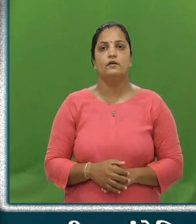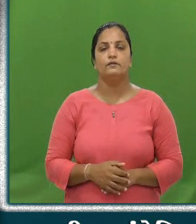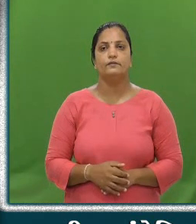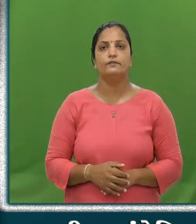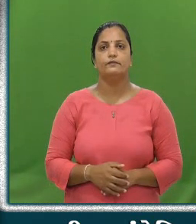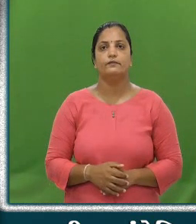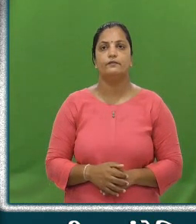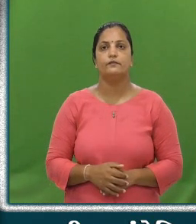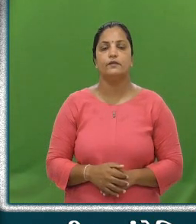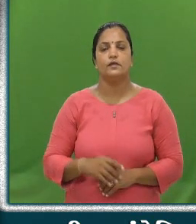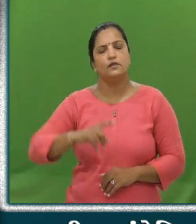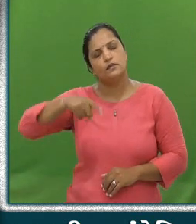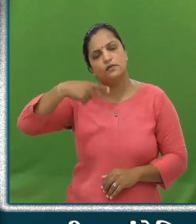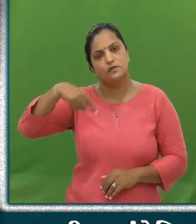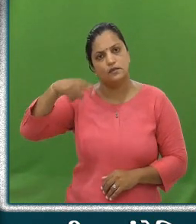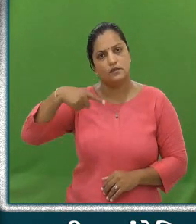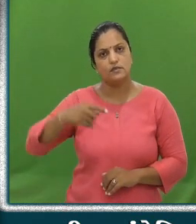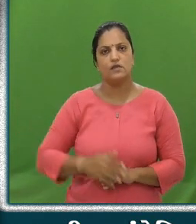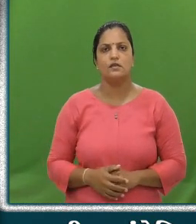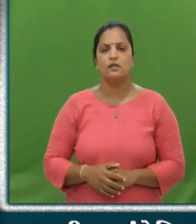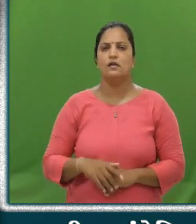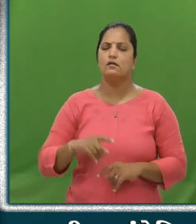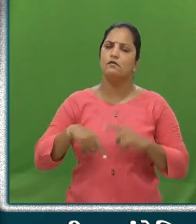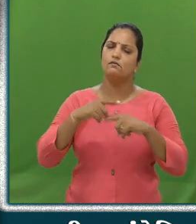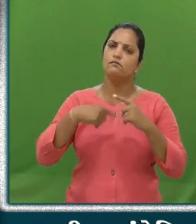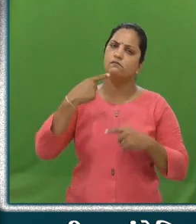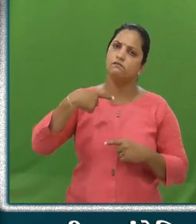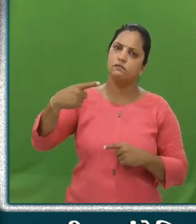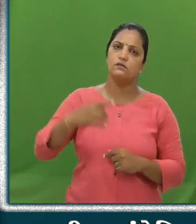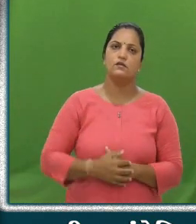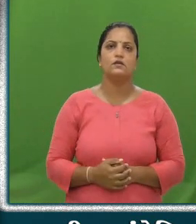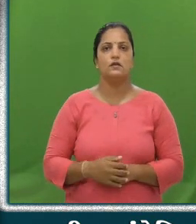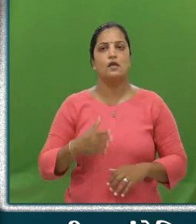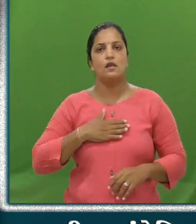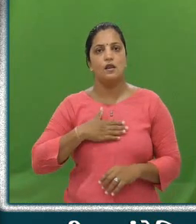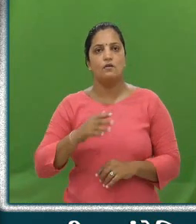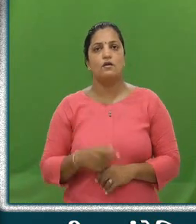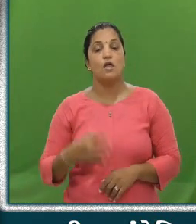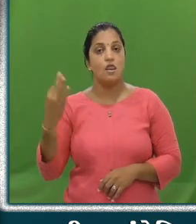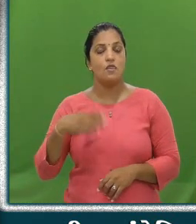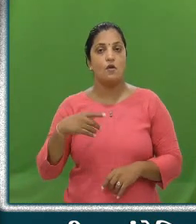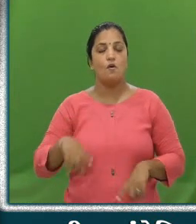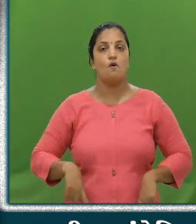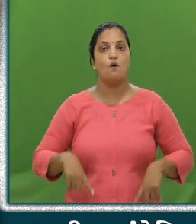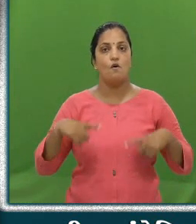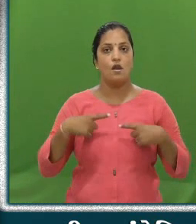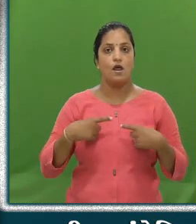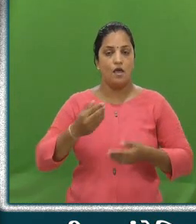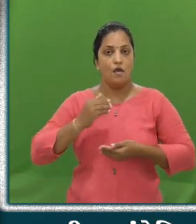જે કહેવામાં આવે સતત અને ક્રમિક ચાલનારી પ્રક્રિયાથી સજીવોની નવી જાતિનું